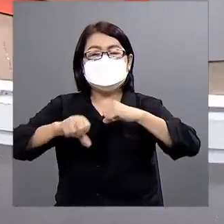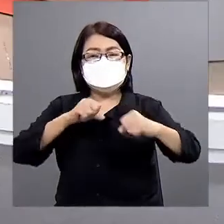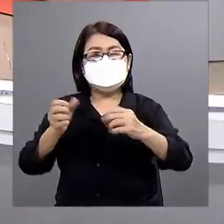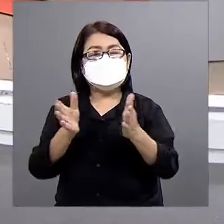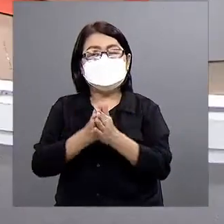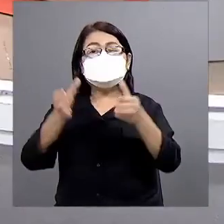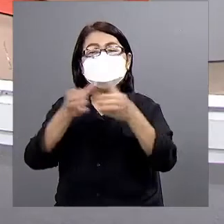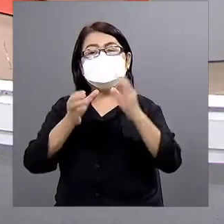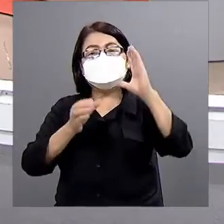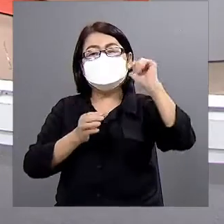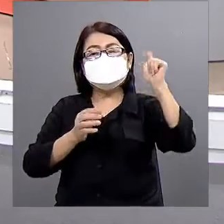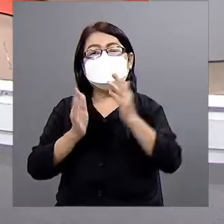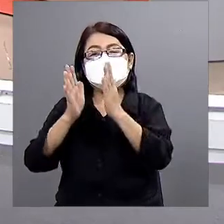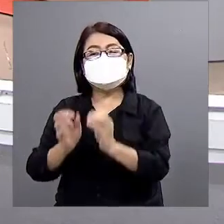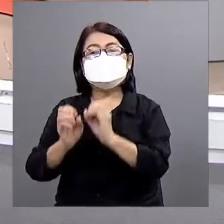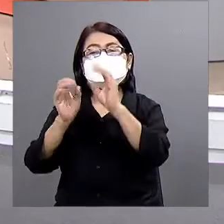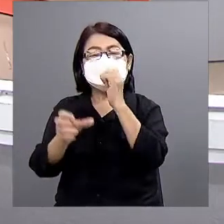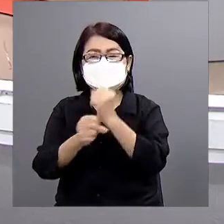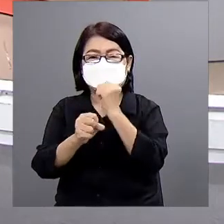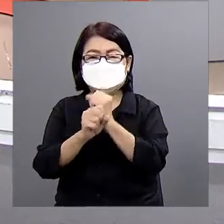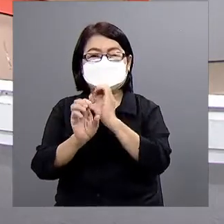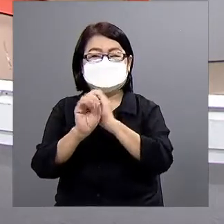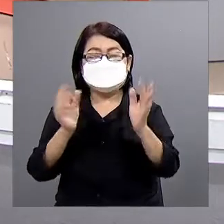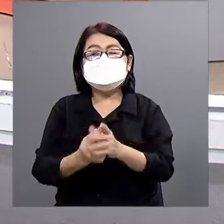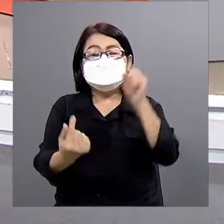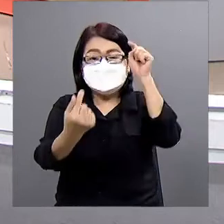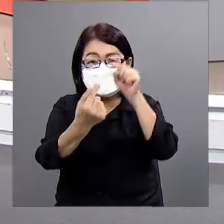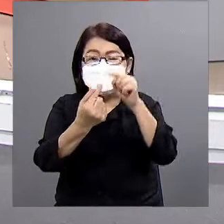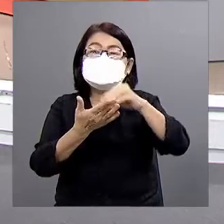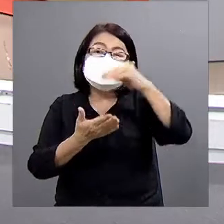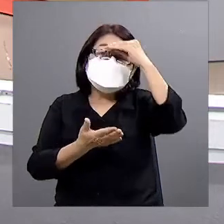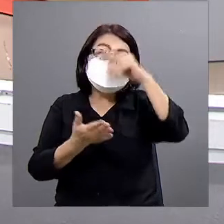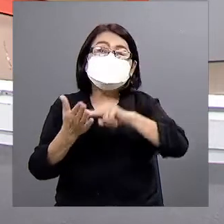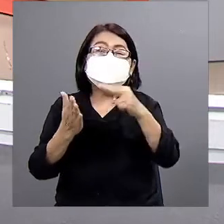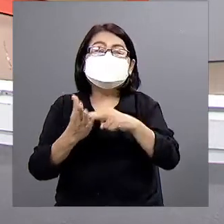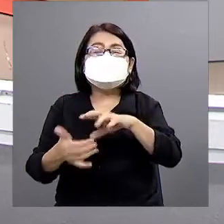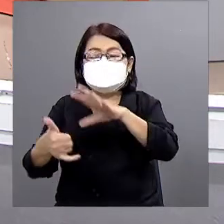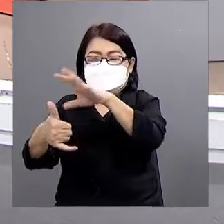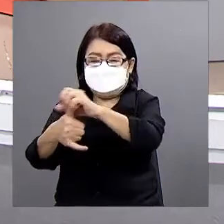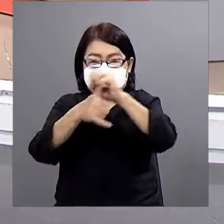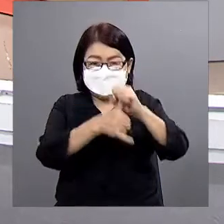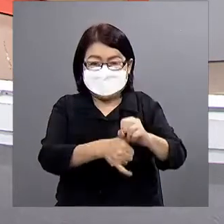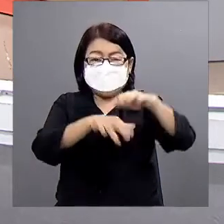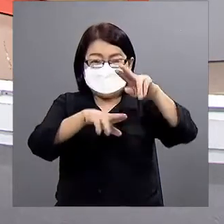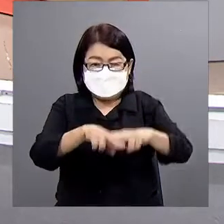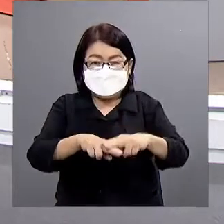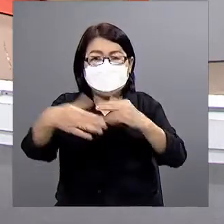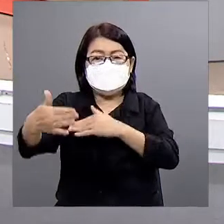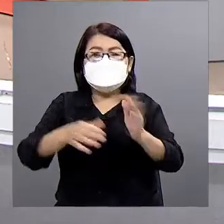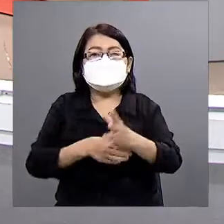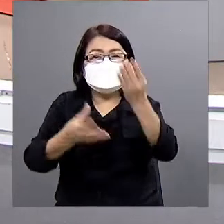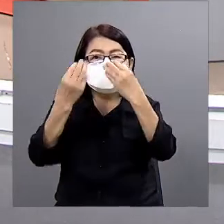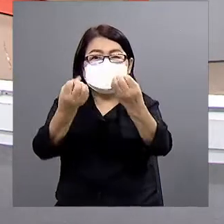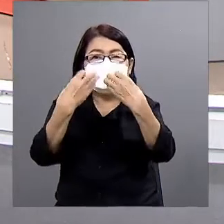ว่าเข้าถึงการศึกษาไม่ได้แปลว่าจับเด็กไปนั่งในห้องเรียนของโรงเรียนแต่ต้องเป็นพื้นที่ที่ทำให้เด็กได้พัฒนาคุณภา